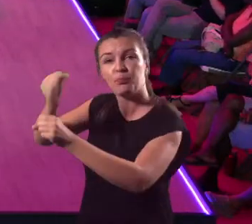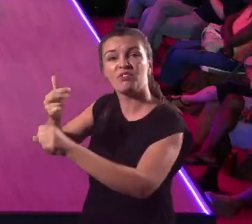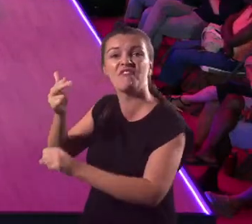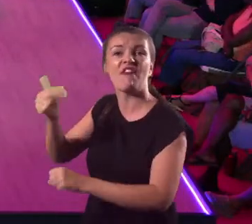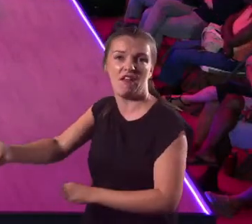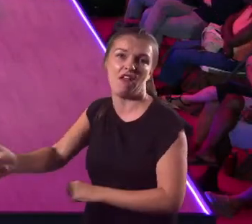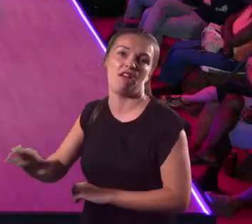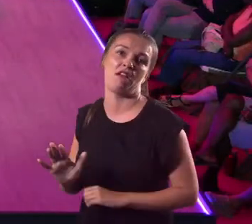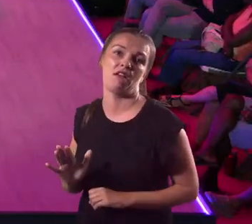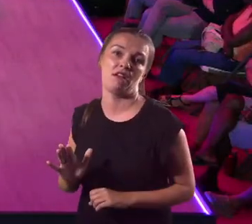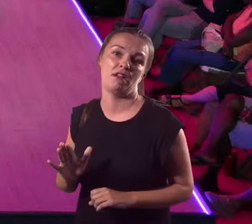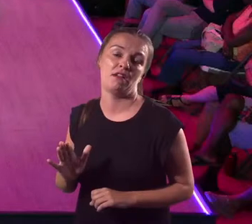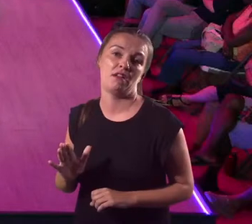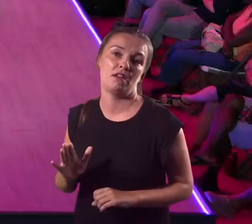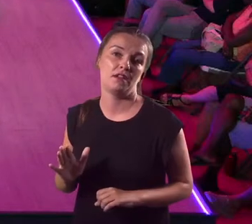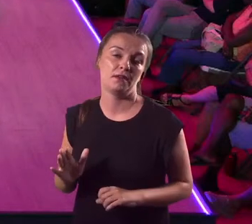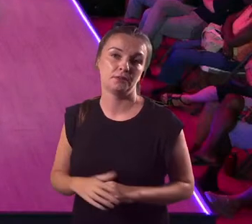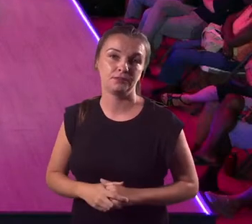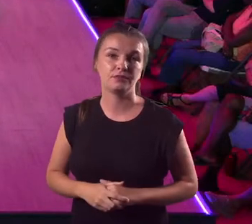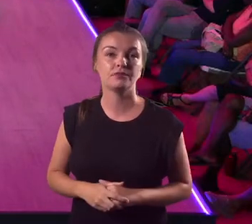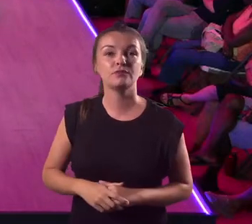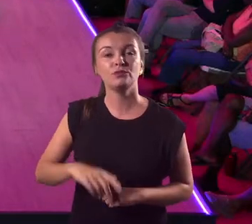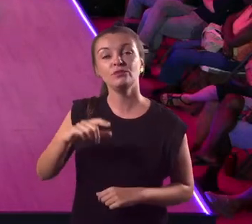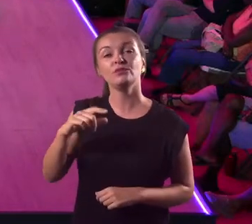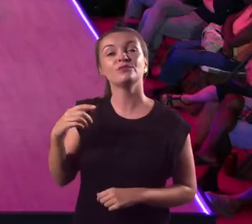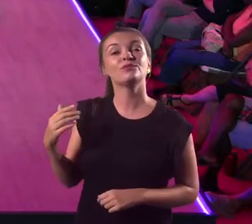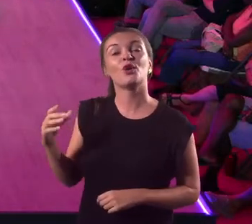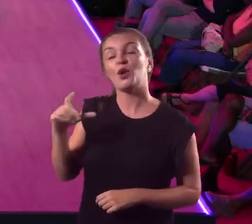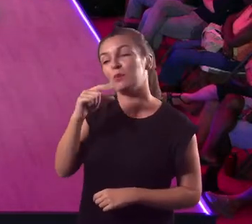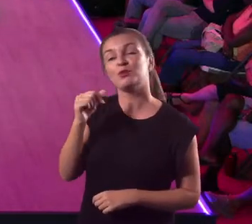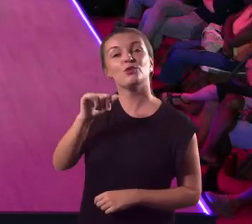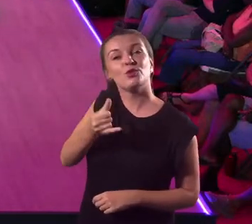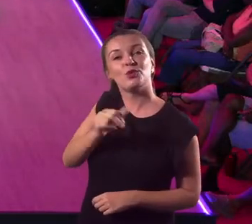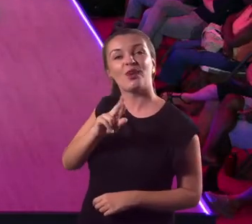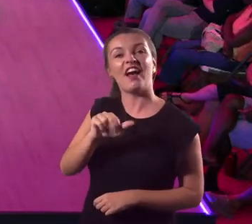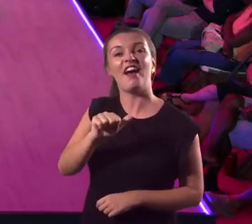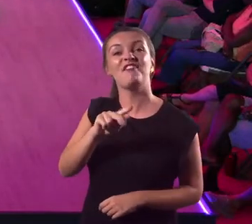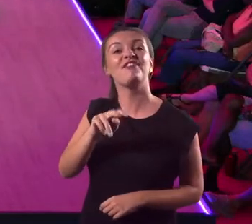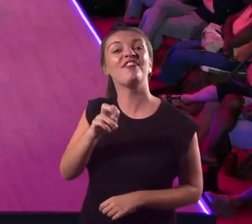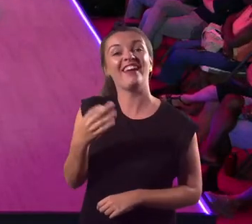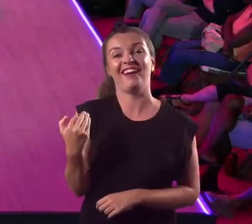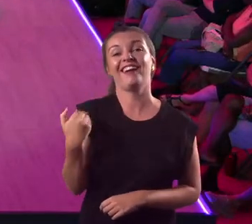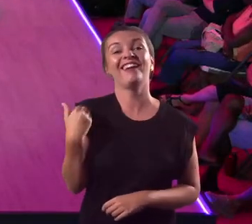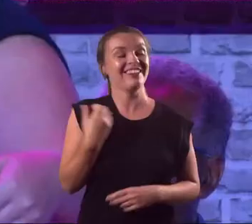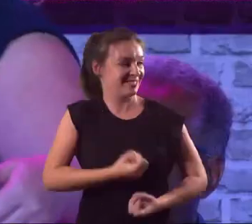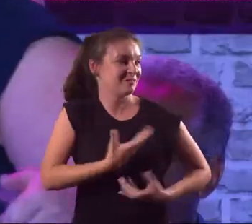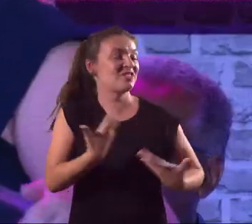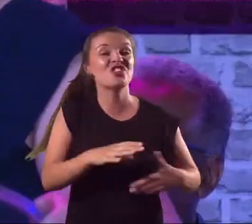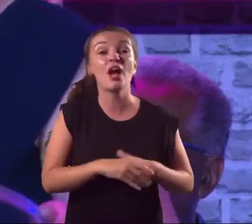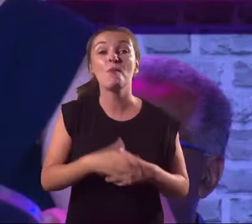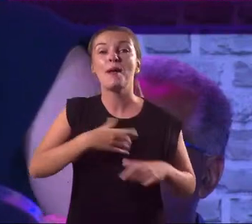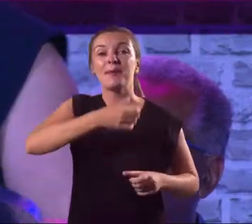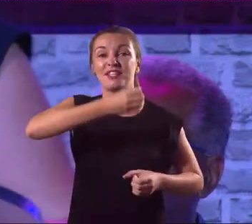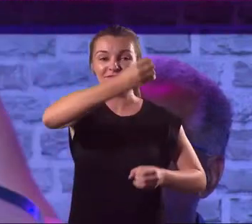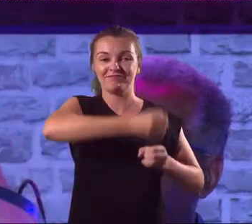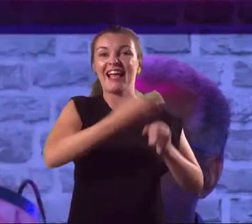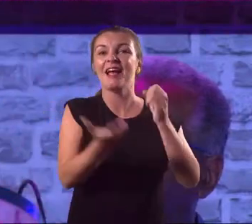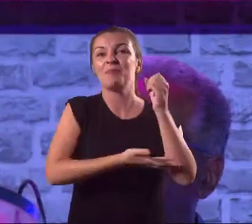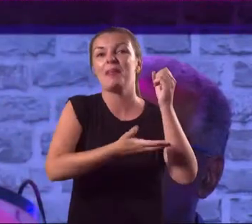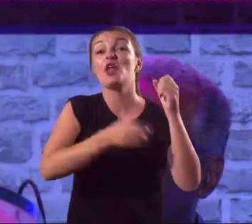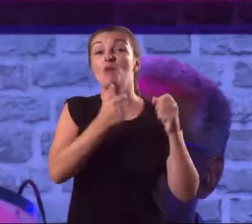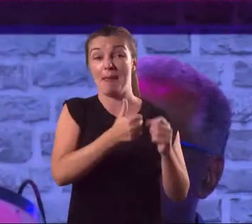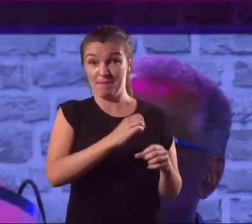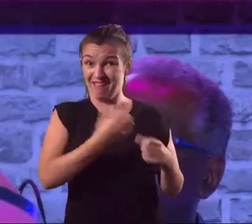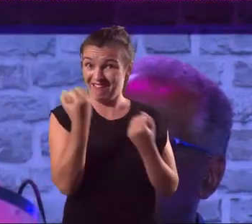Je veux de même dire tout mon soutien, Philippe Juravert en parlait juste avant, aux planteurs qui sont actuellement en grève, que nous avons vu cet